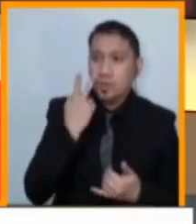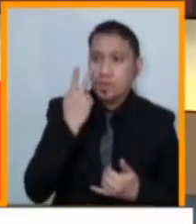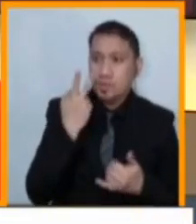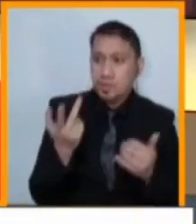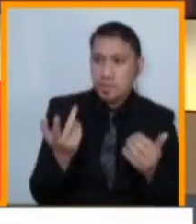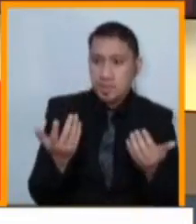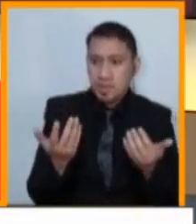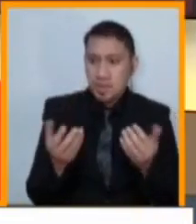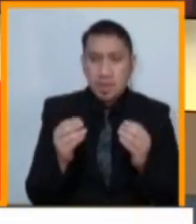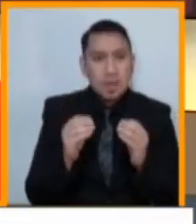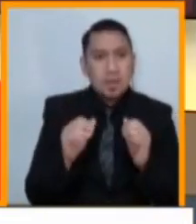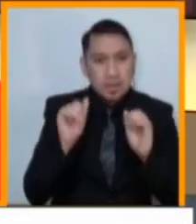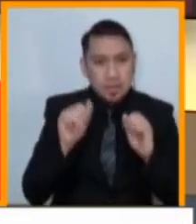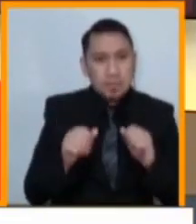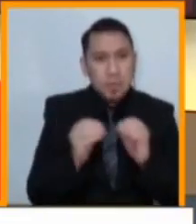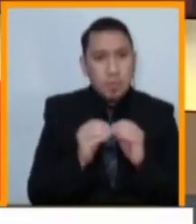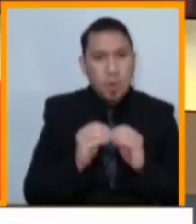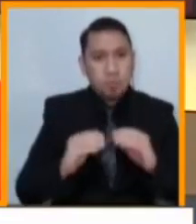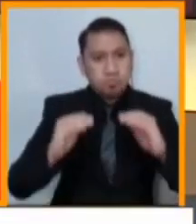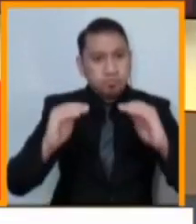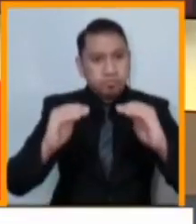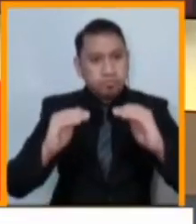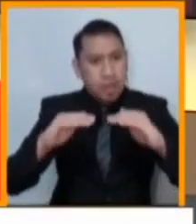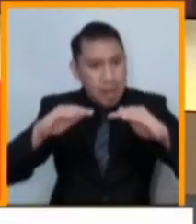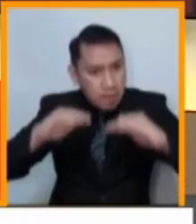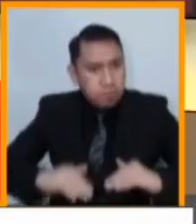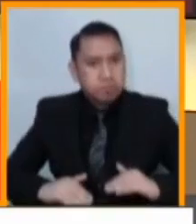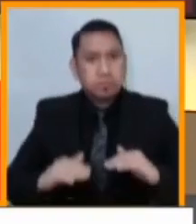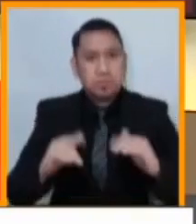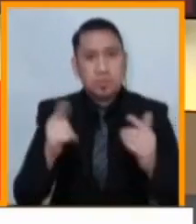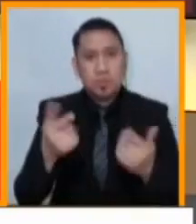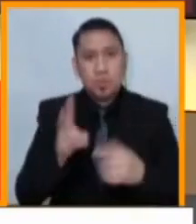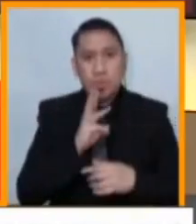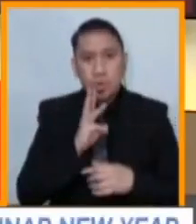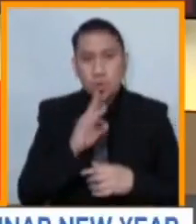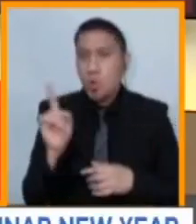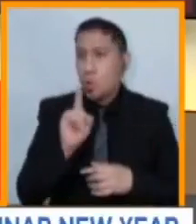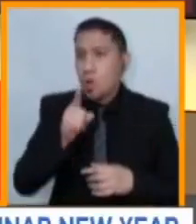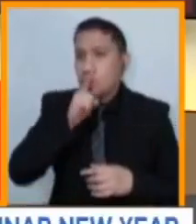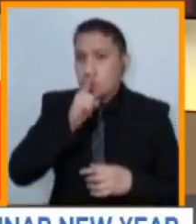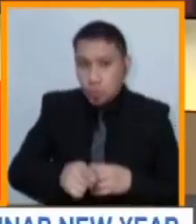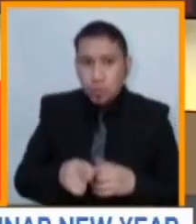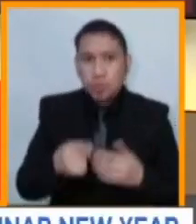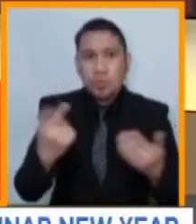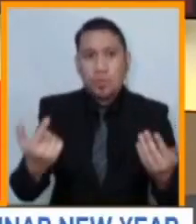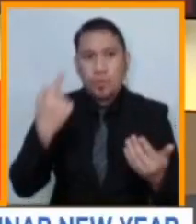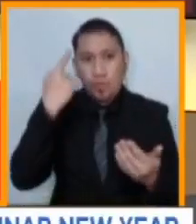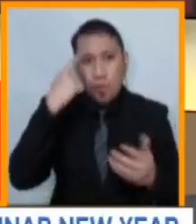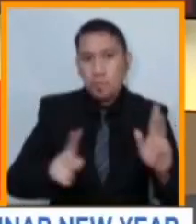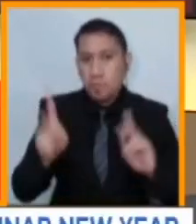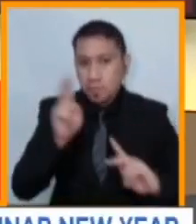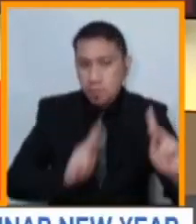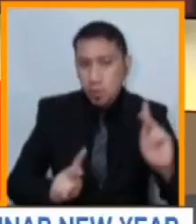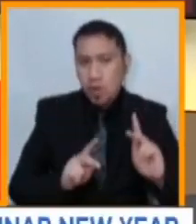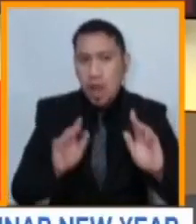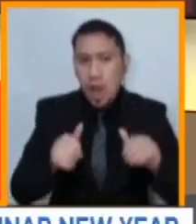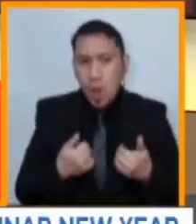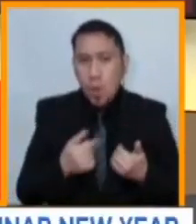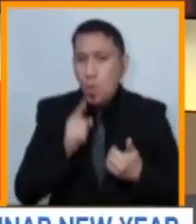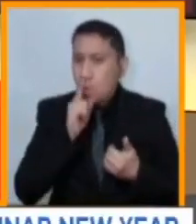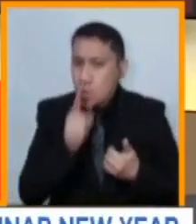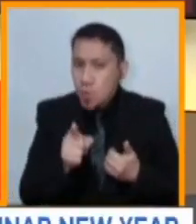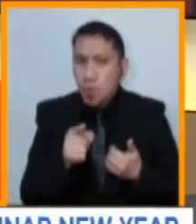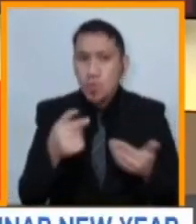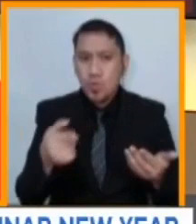Angat Dam. Ano po yung assurance na mabibigay po natin sa ating mga consumers, sa ating mga kababayan sa gitna po nitong nararanasan nga